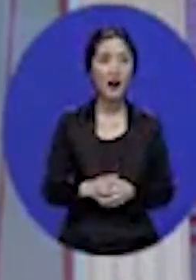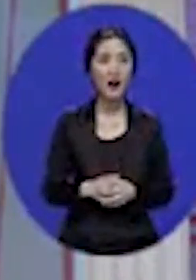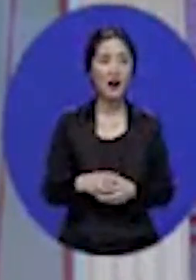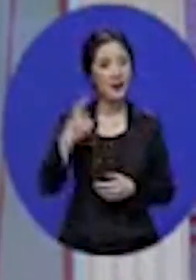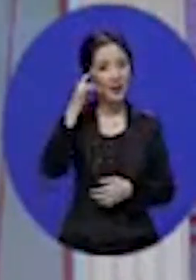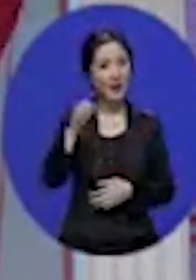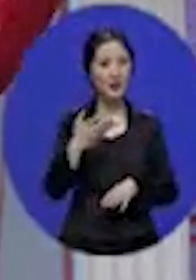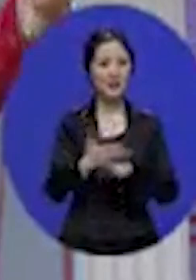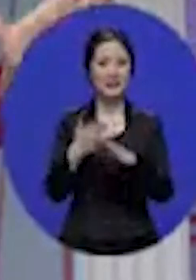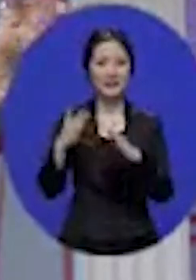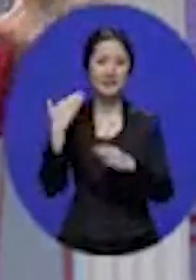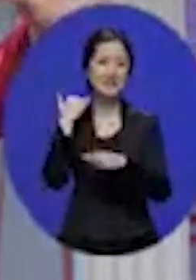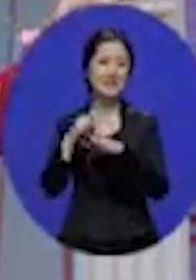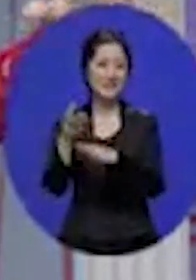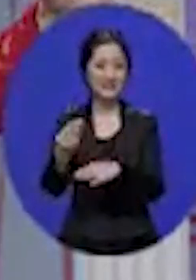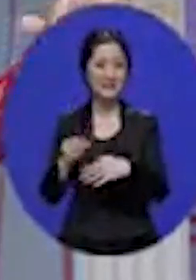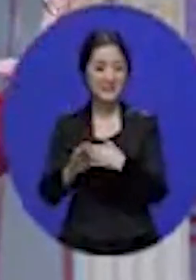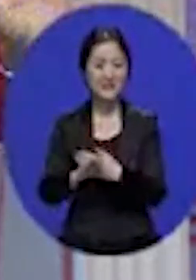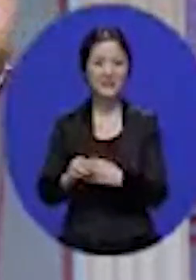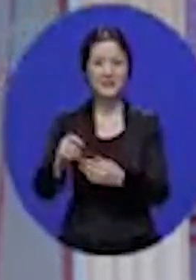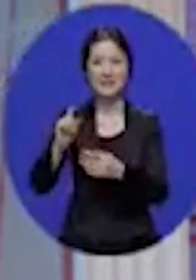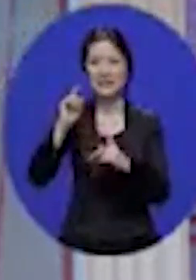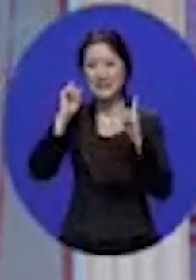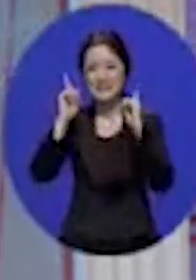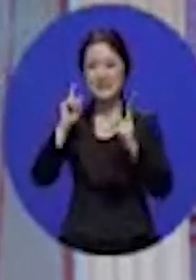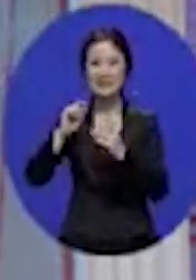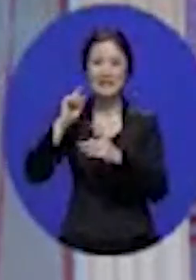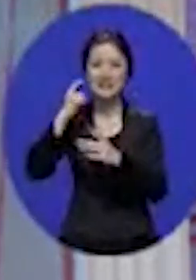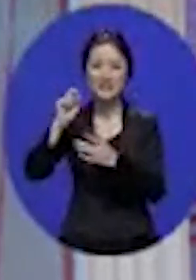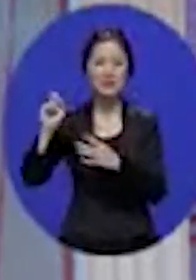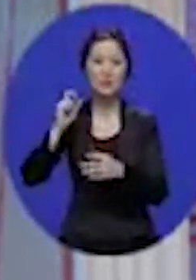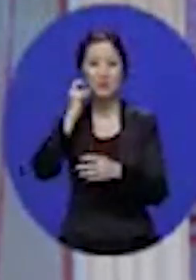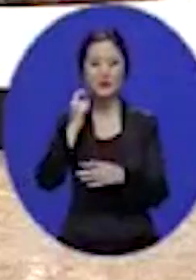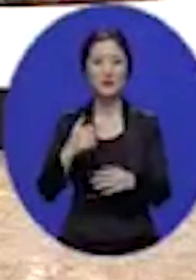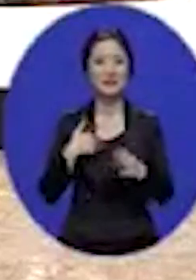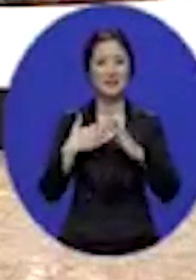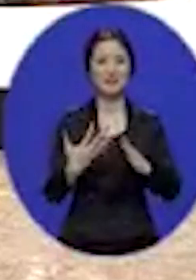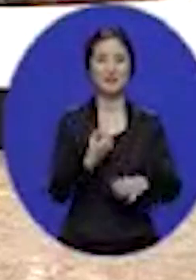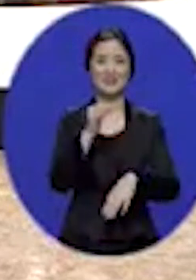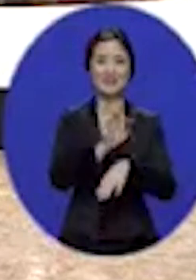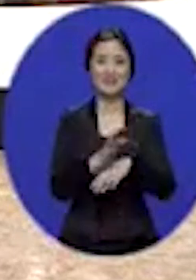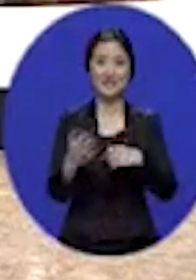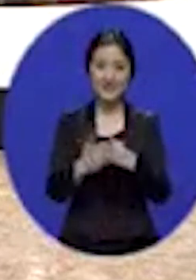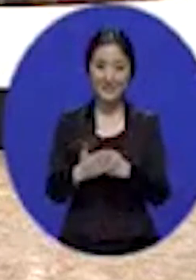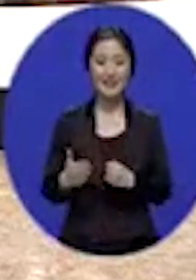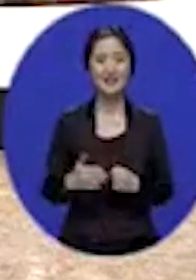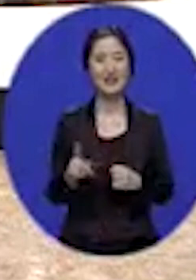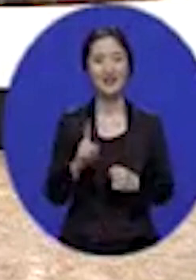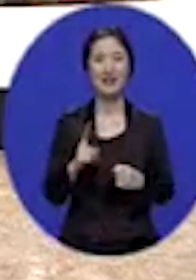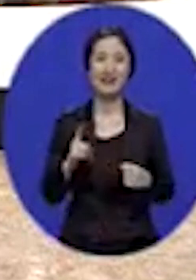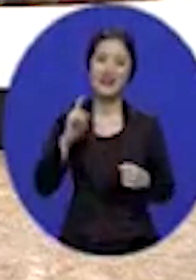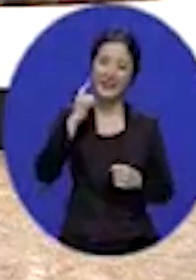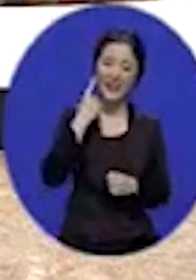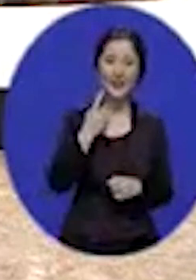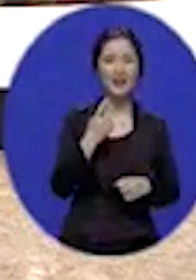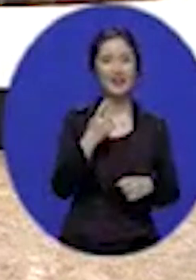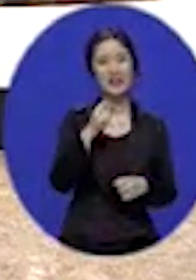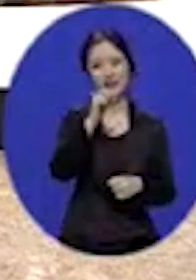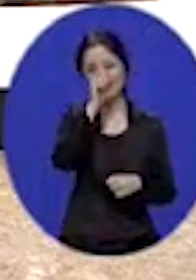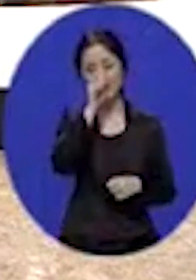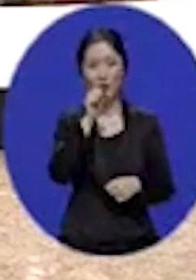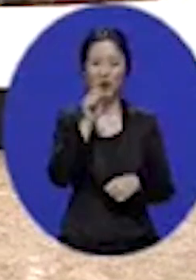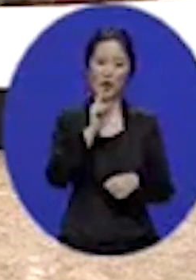살면. 그리고 뭐 소파에 하고 뭐 커튼도 뭐 확 새로 맞추고 마이 스위트 뭐 룸 마이